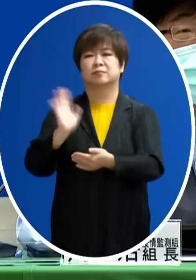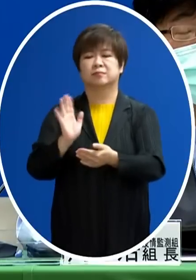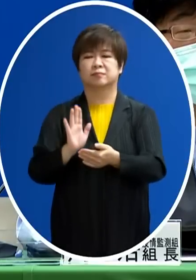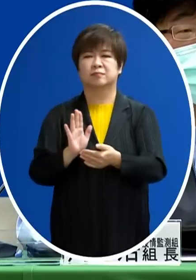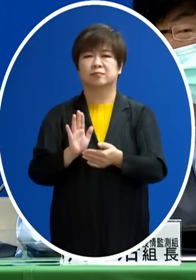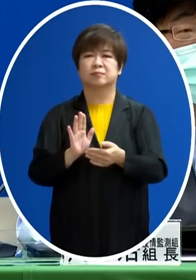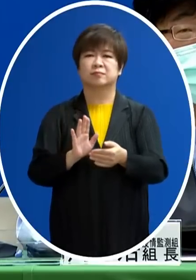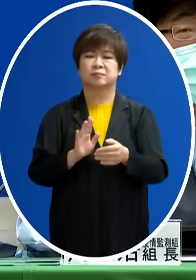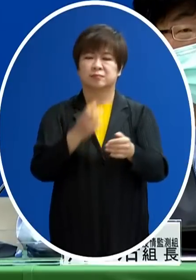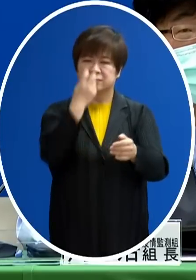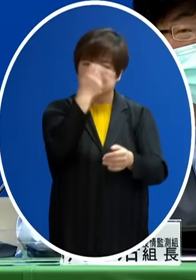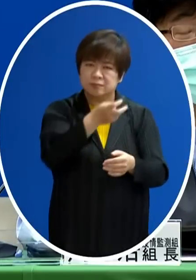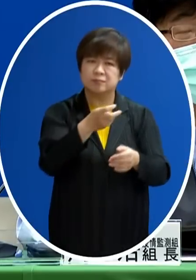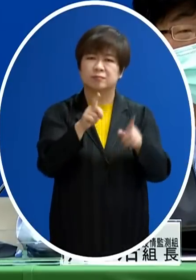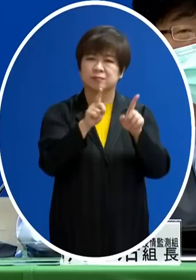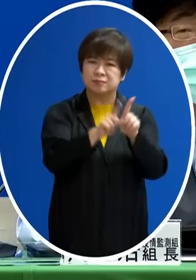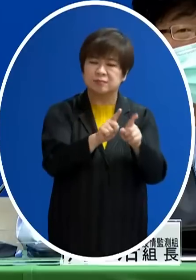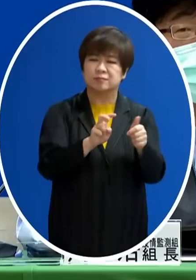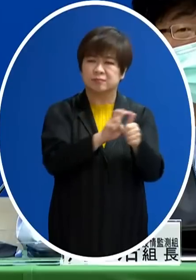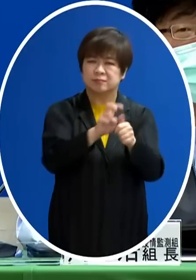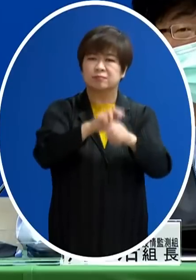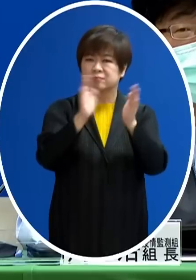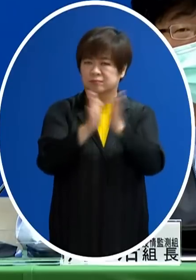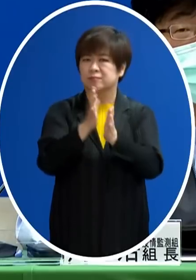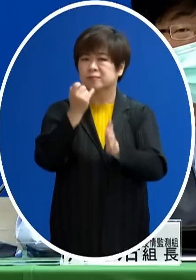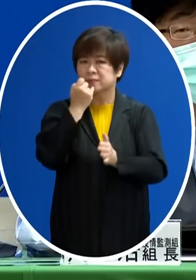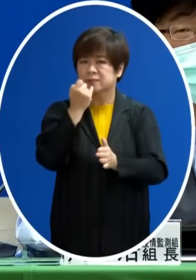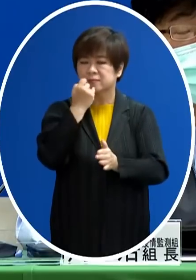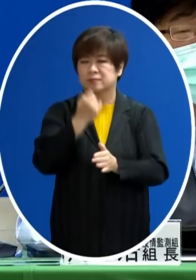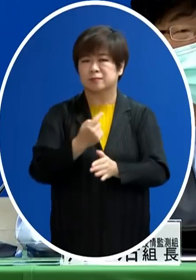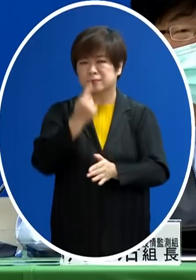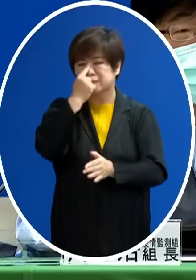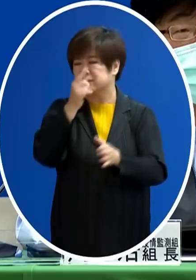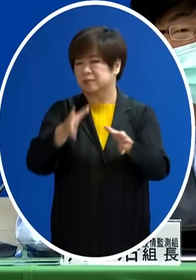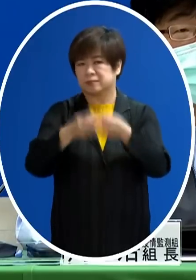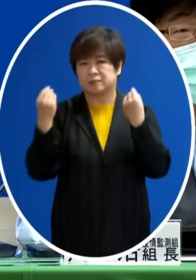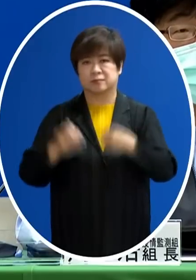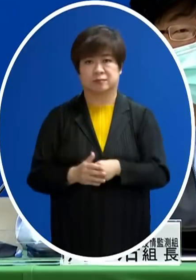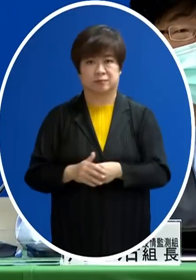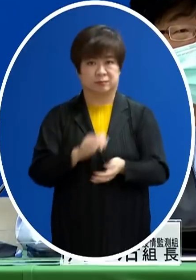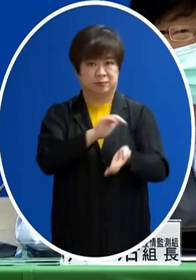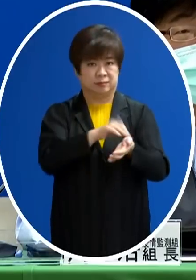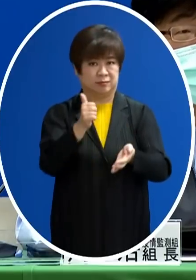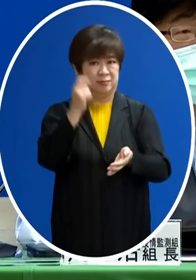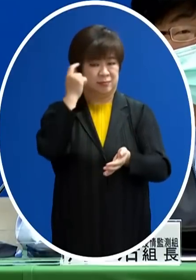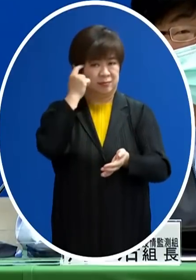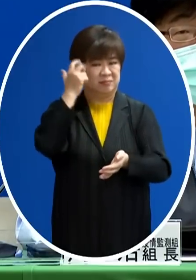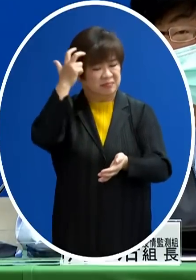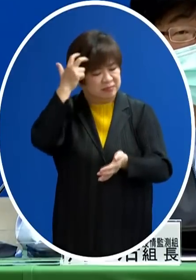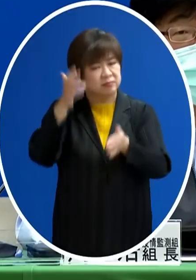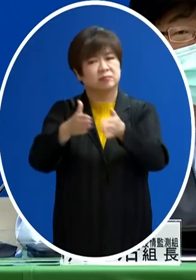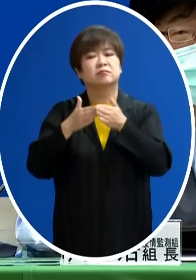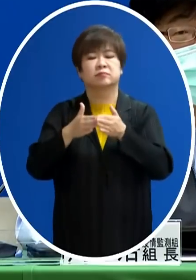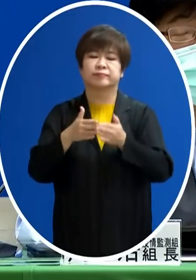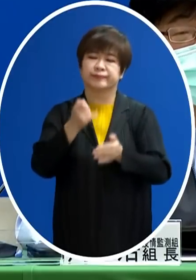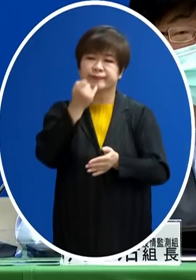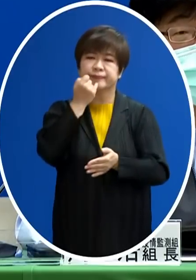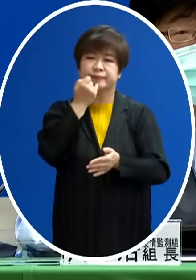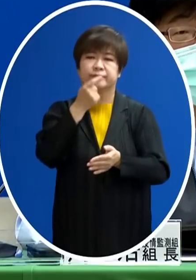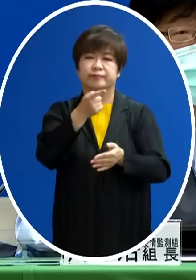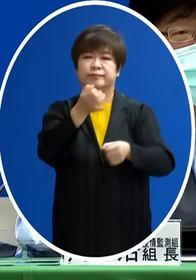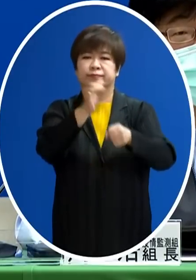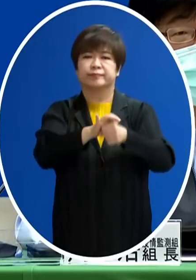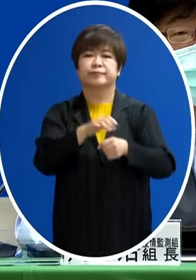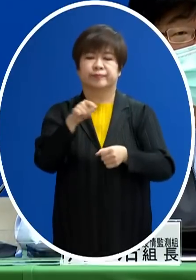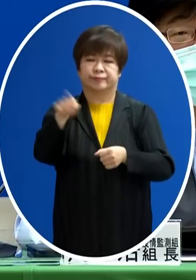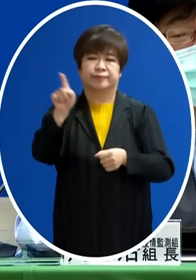病或住院相关的一些筛检了哈。当然，如果医师认为临床上有必要的话，还是可以进行采检，我们也是会给付。不过